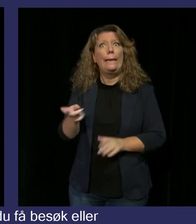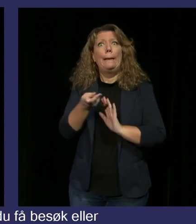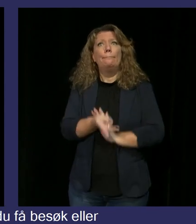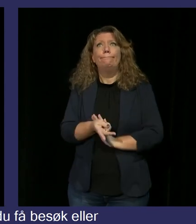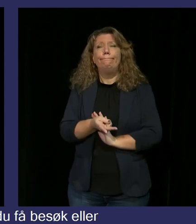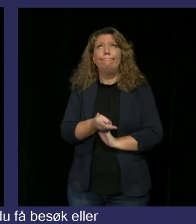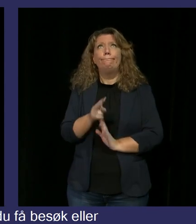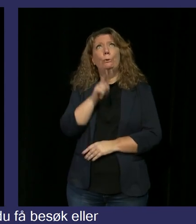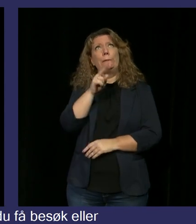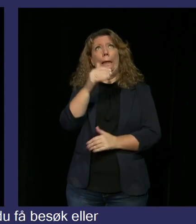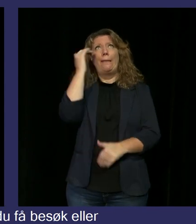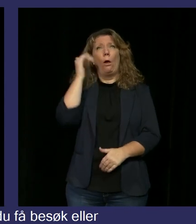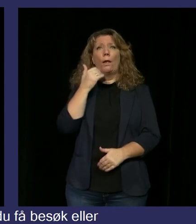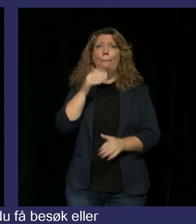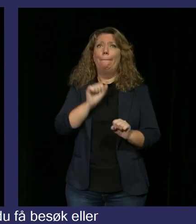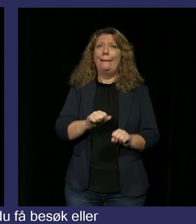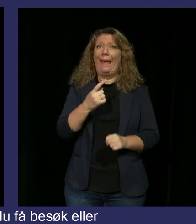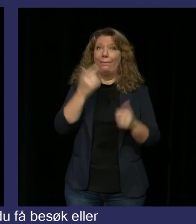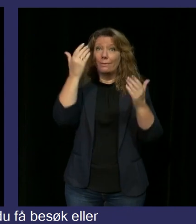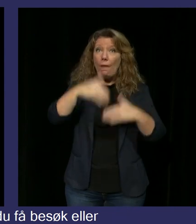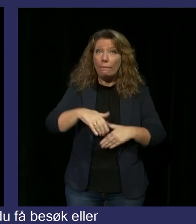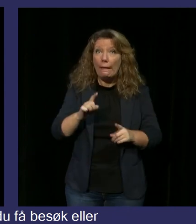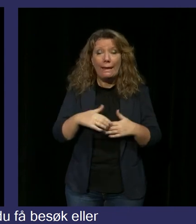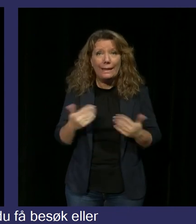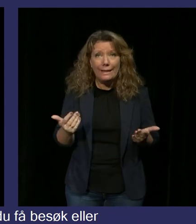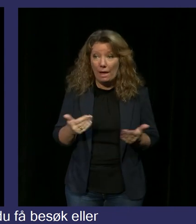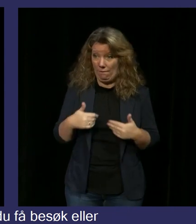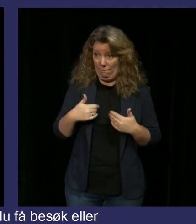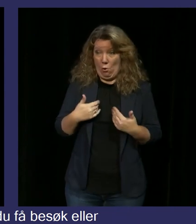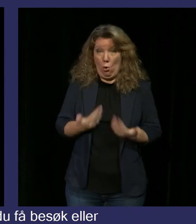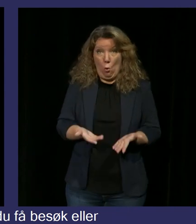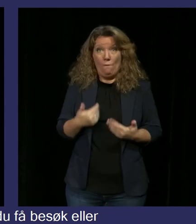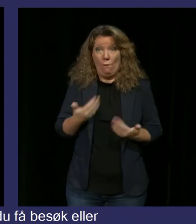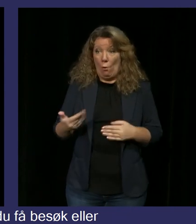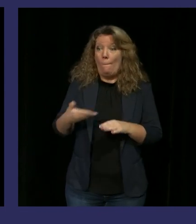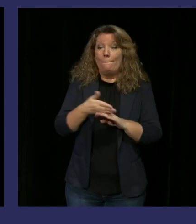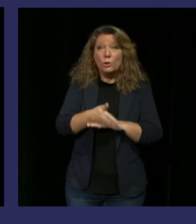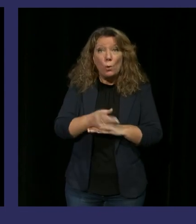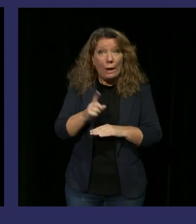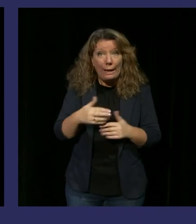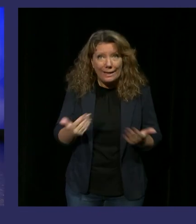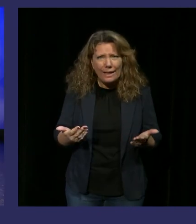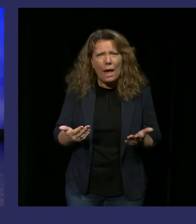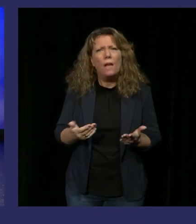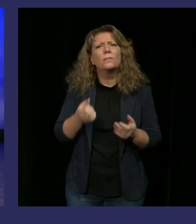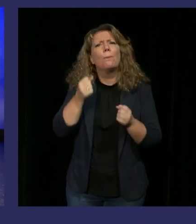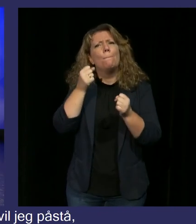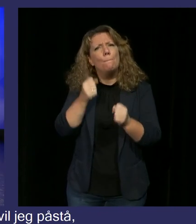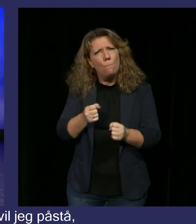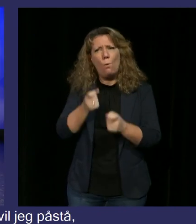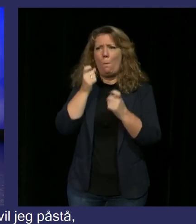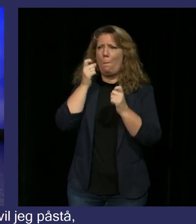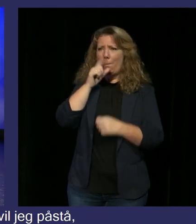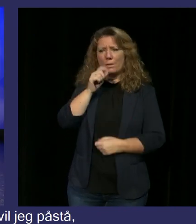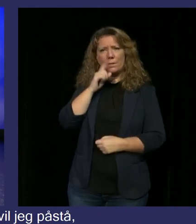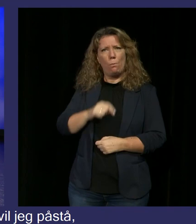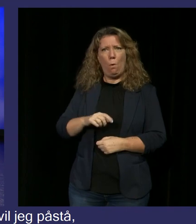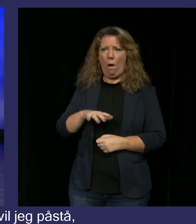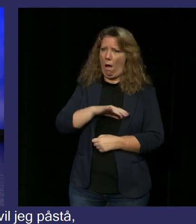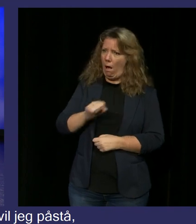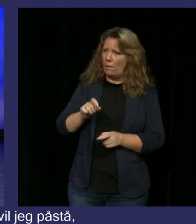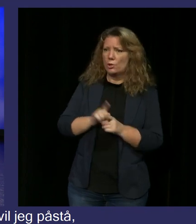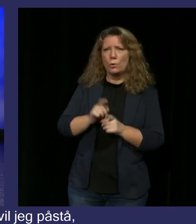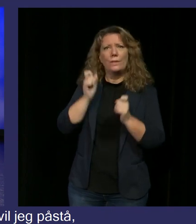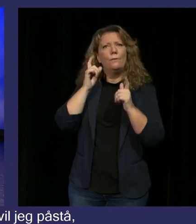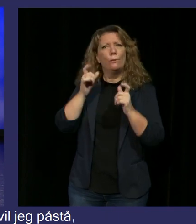natt eller ikke? Kan du få besøk eller ikke? Den type informasjon må du passe på å formidle til alle pasientene. Det vi på en måte blitt